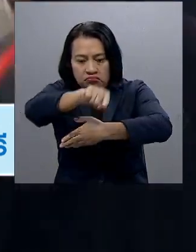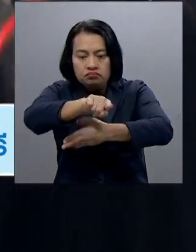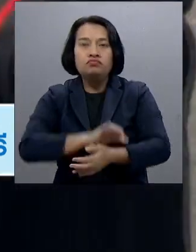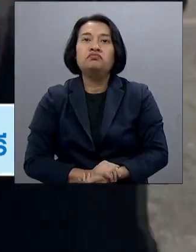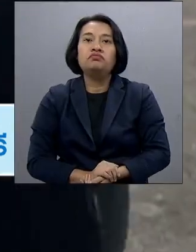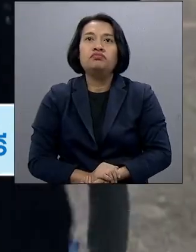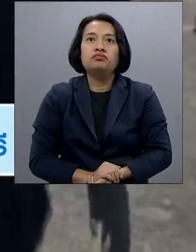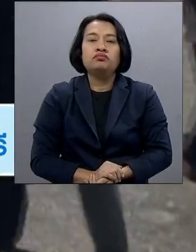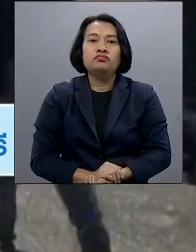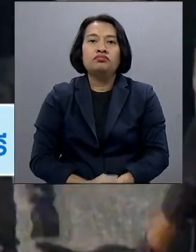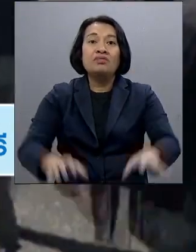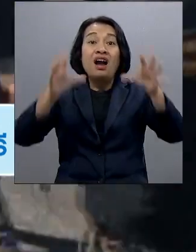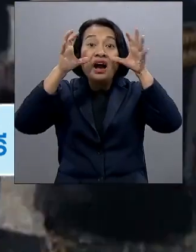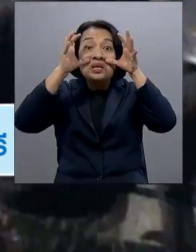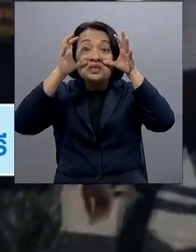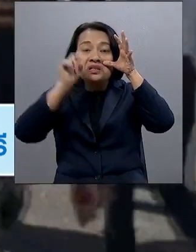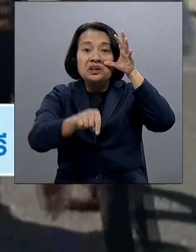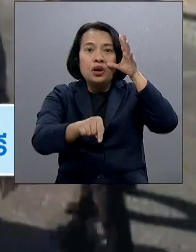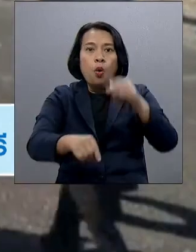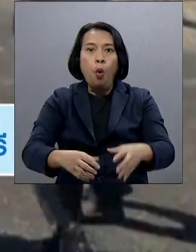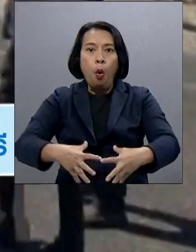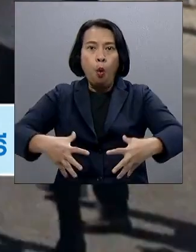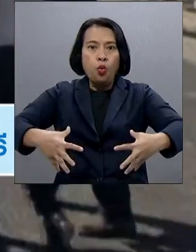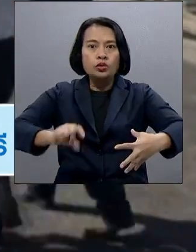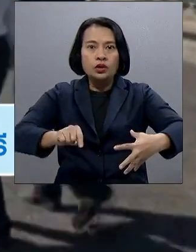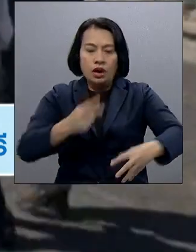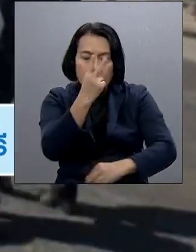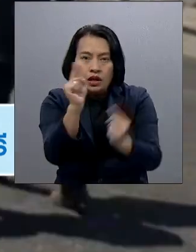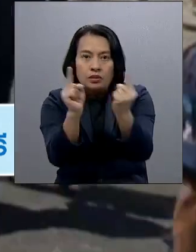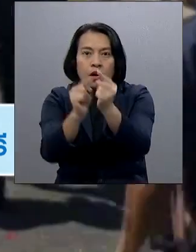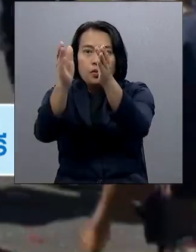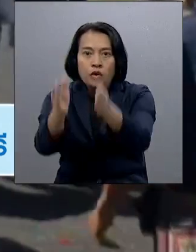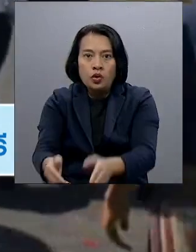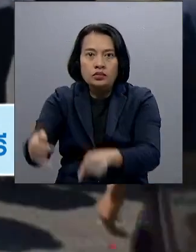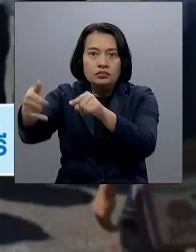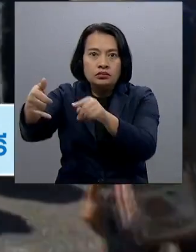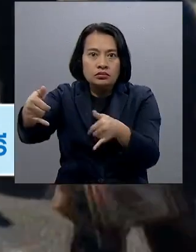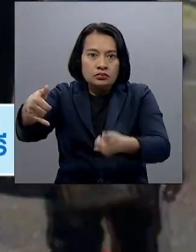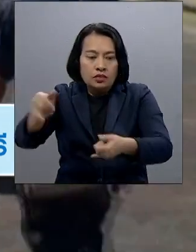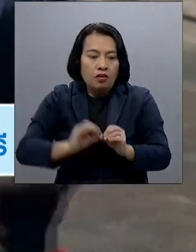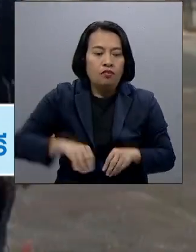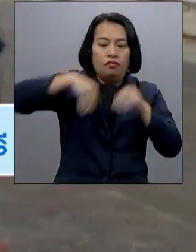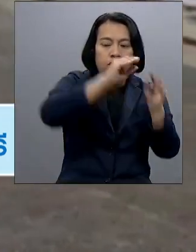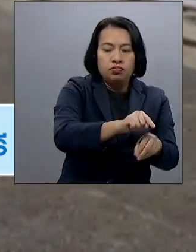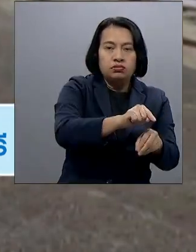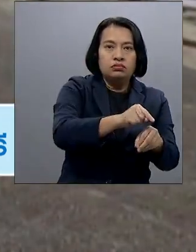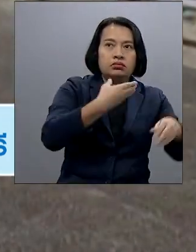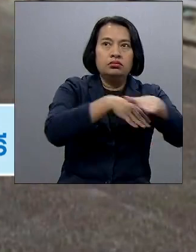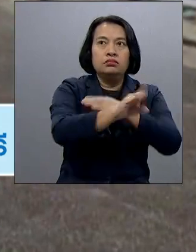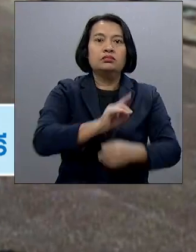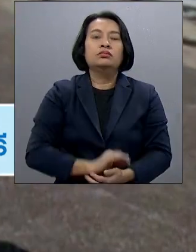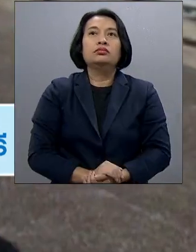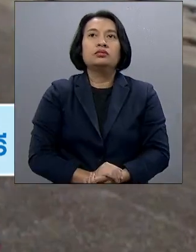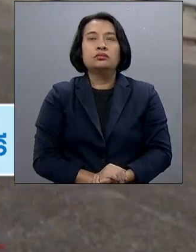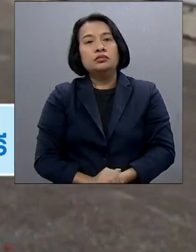าจะมาลงหาอาหารกินเนี่ยนะแล้วพอพบคนพบเจ้าหน้าที่ก็เลยกระโดดหลบหนีไปนะคะคือมันบ่งบอก